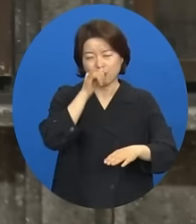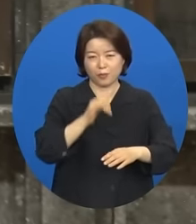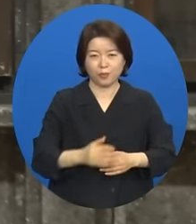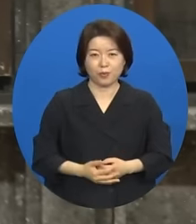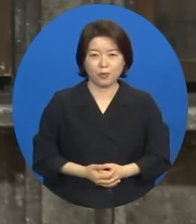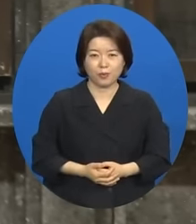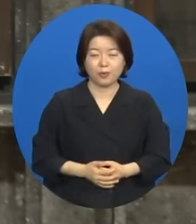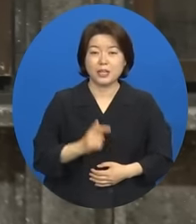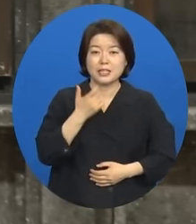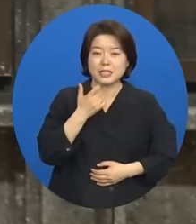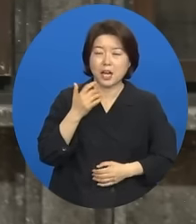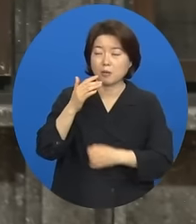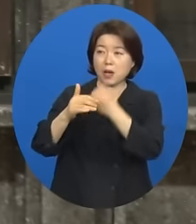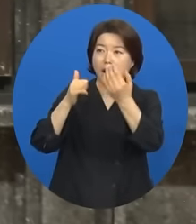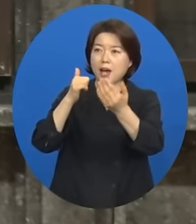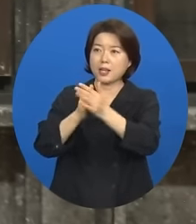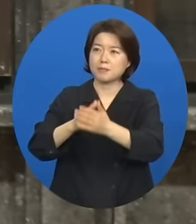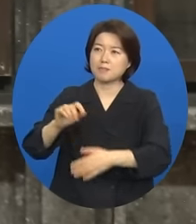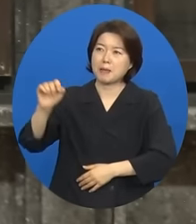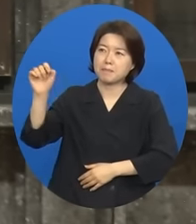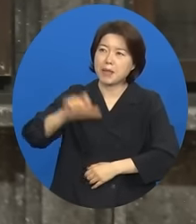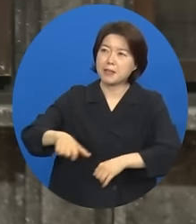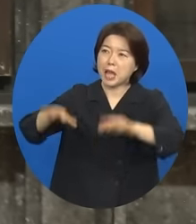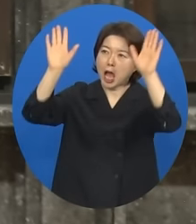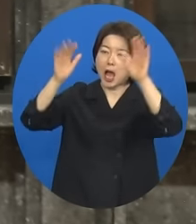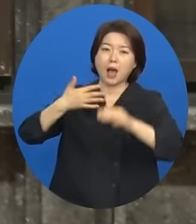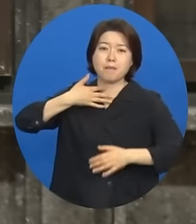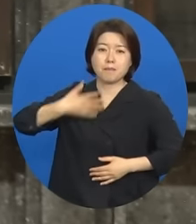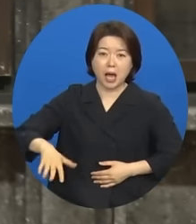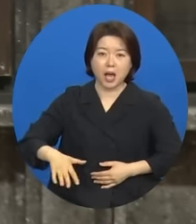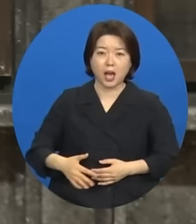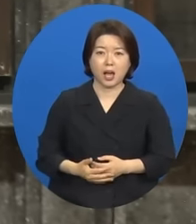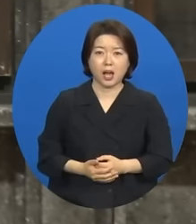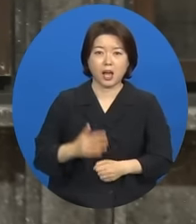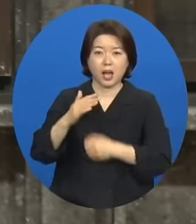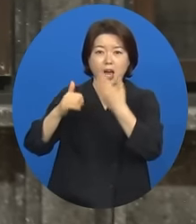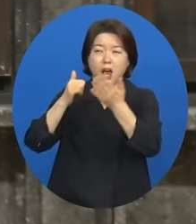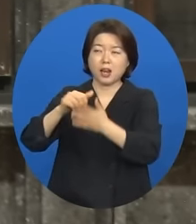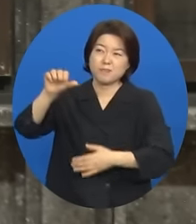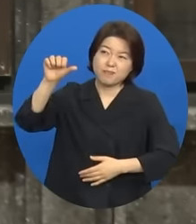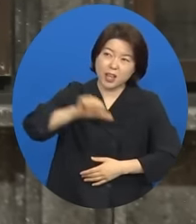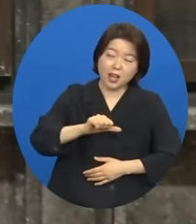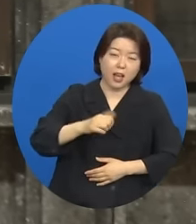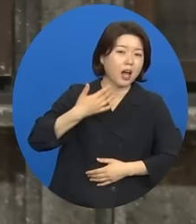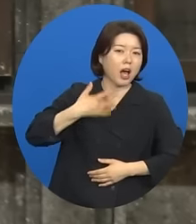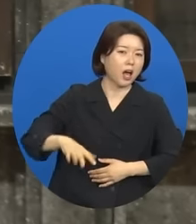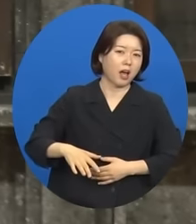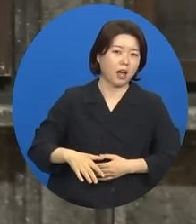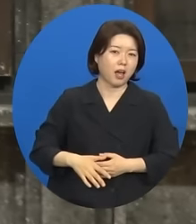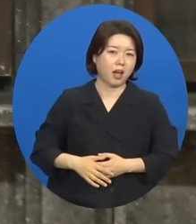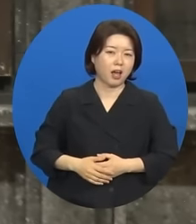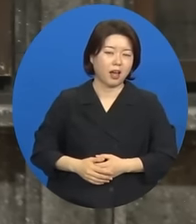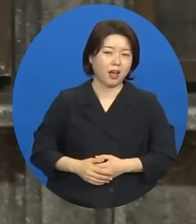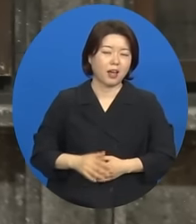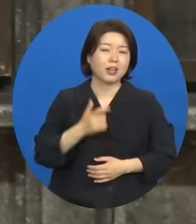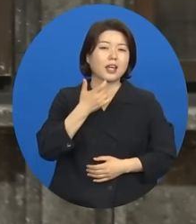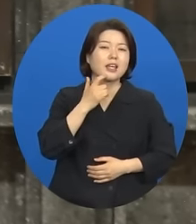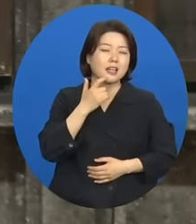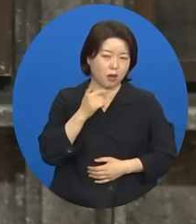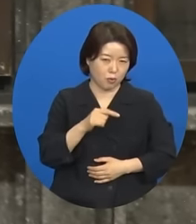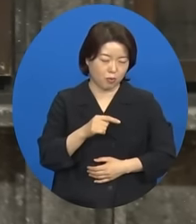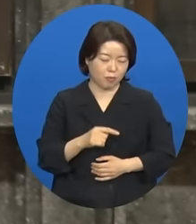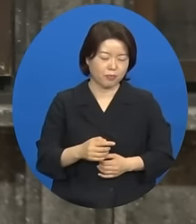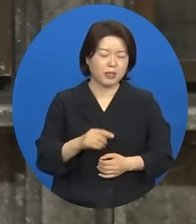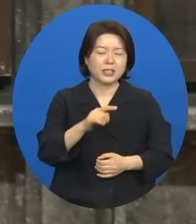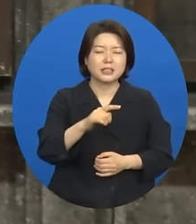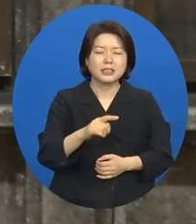야곱은 하나님께 패해 본 적이 없는 사람이에요. 하나님께 져본 적이 없는 사람이에요. 이것이 야곱의 삶이